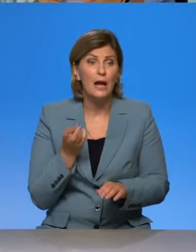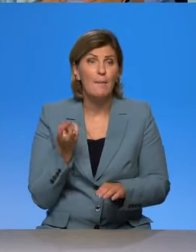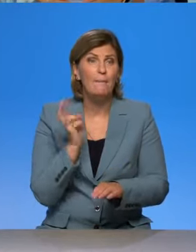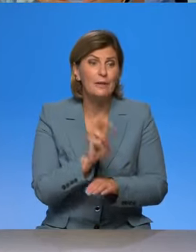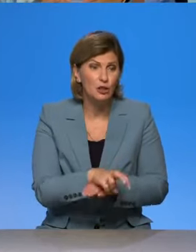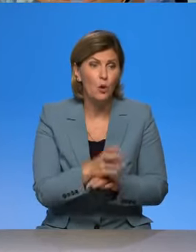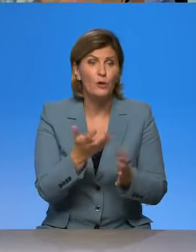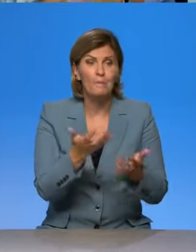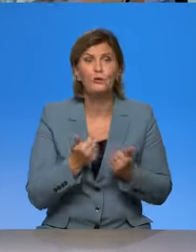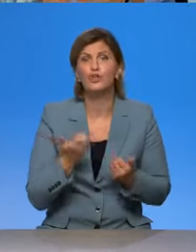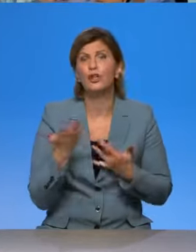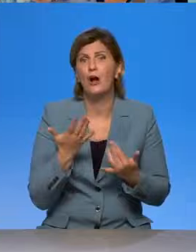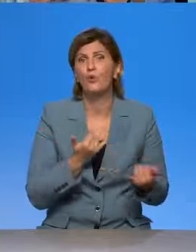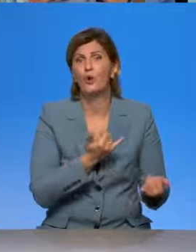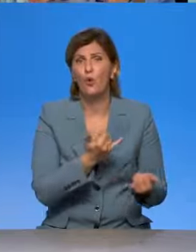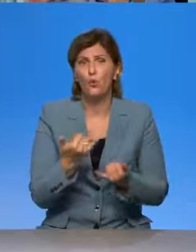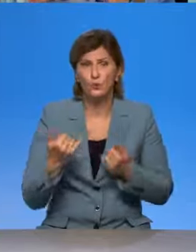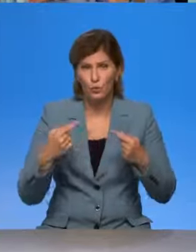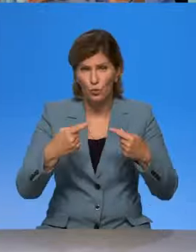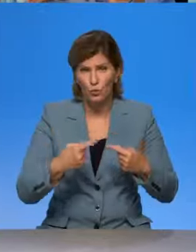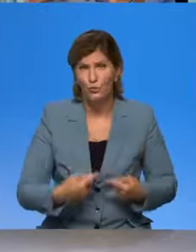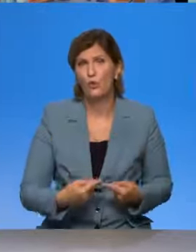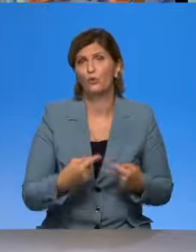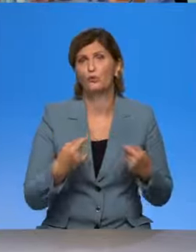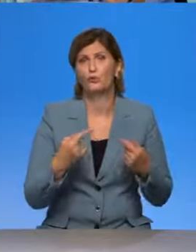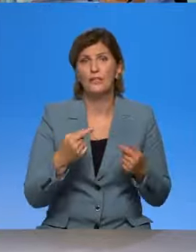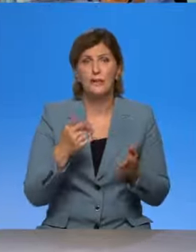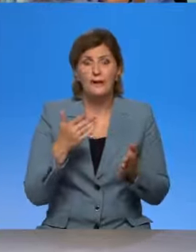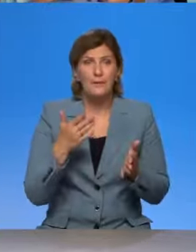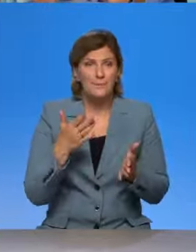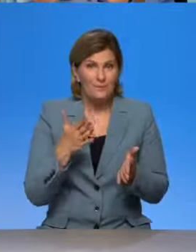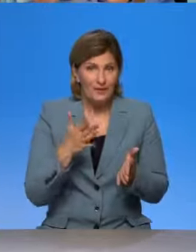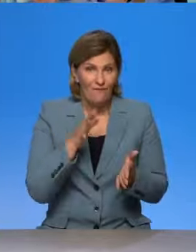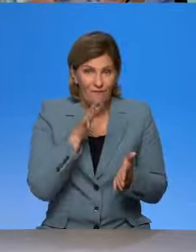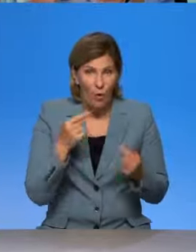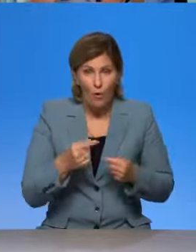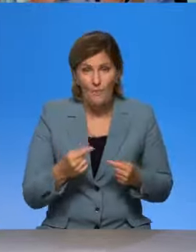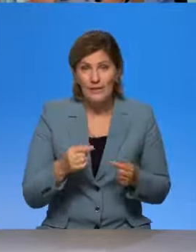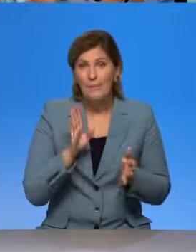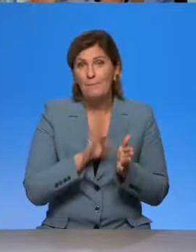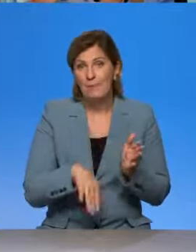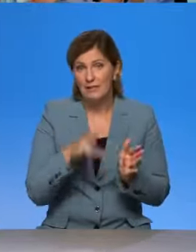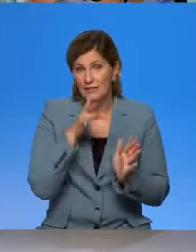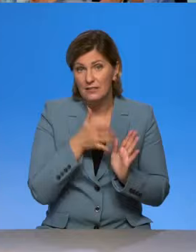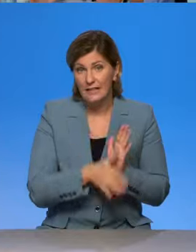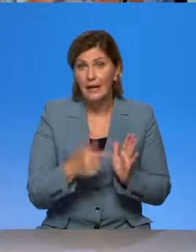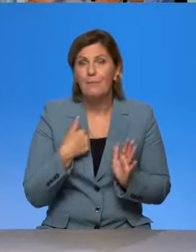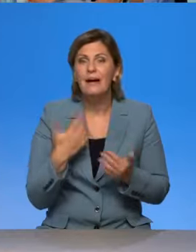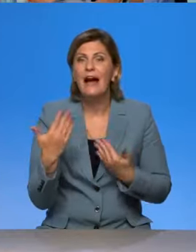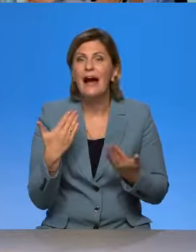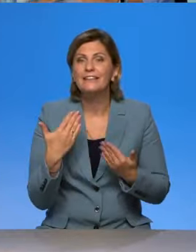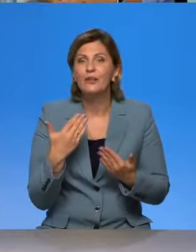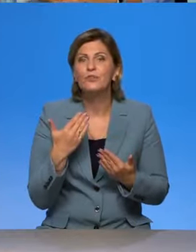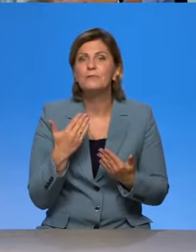услугу четко, вовремя, без малейших там, моральных, эмоциональных затрат. А мы относимся скорее к обществам